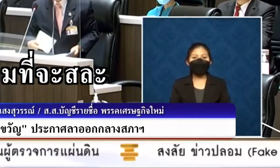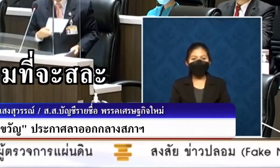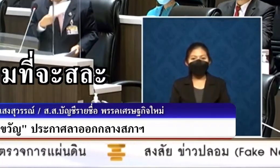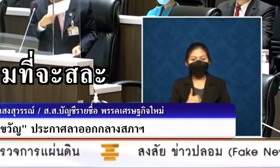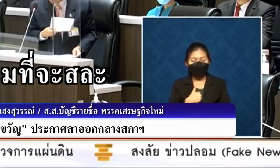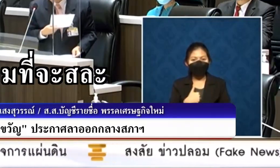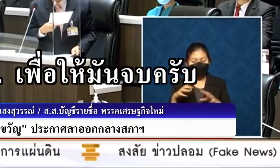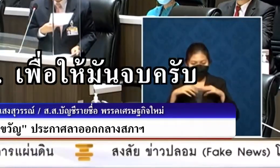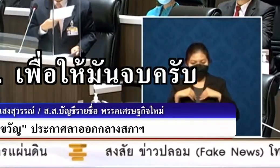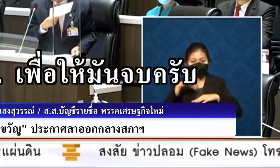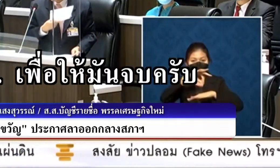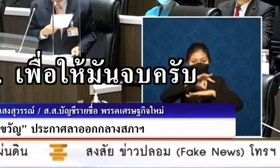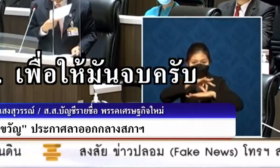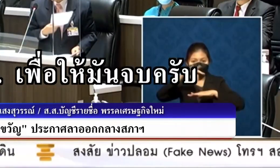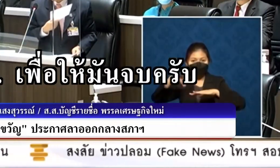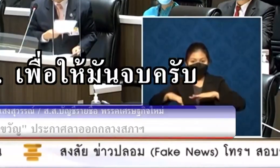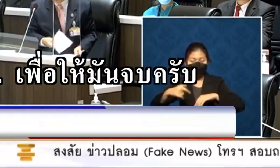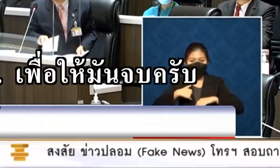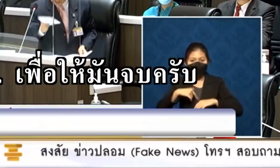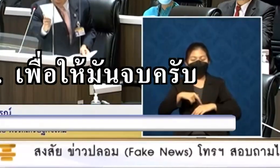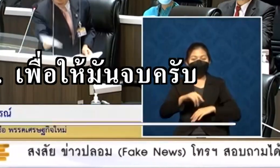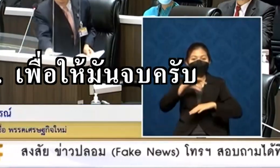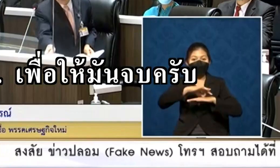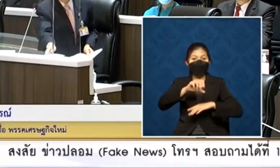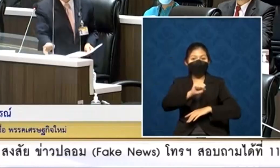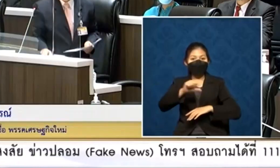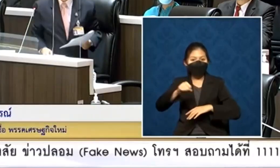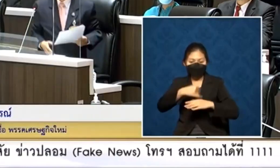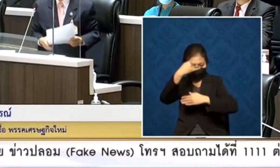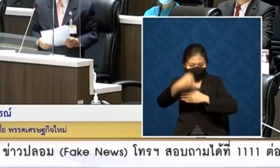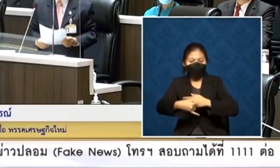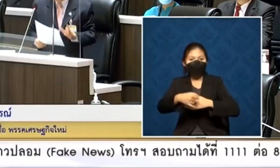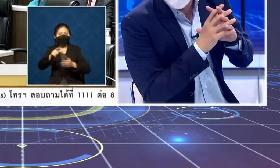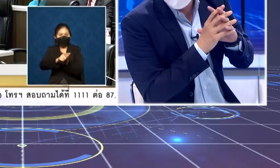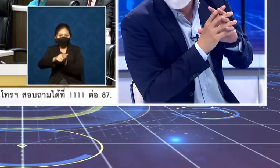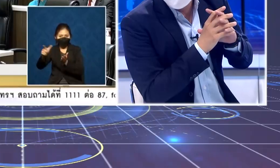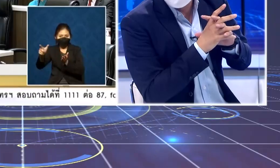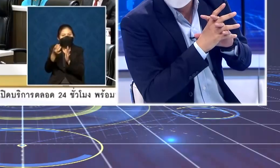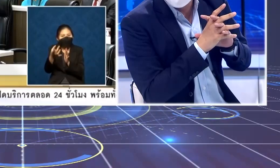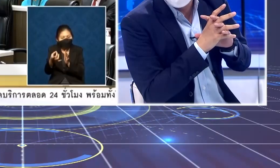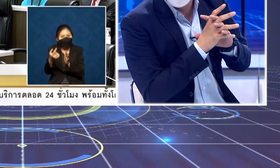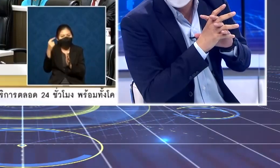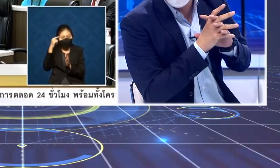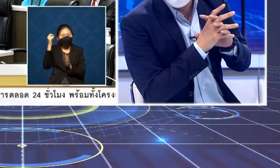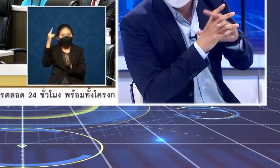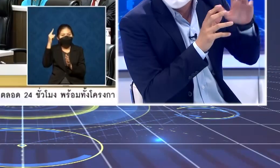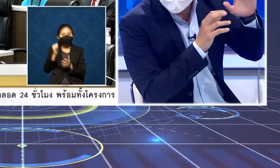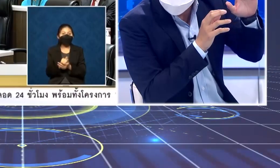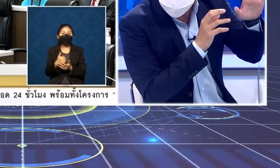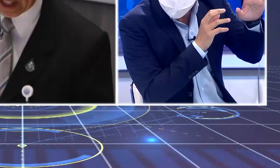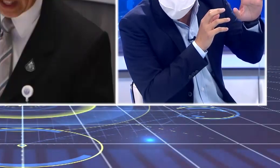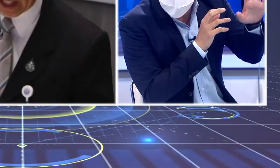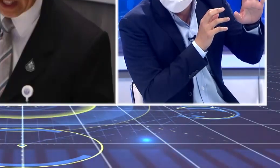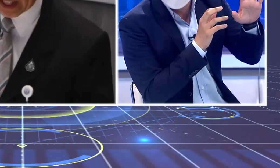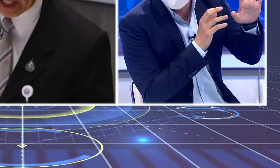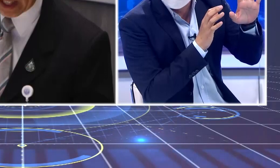อมที่จะสละความเป็นส.ส.เพื่อให้มันจบ นี่คือความเข้มข้นที่เกิดขึ้นนะครับคุณมิ่งขวัญแต่หลังจ